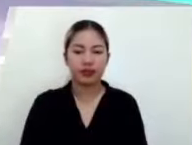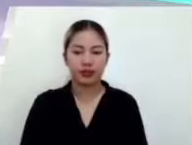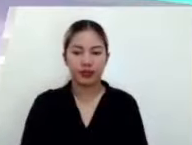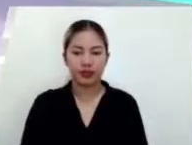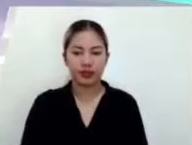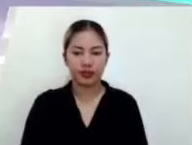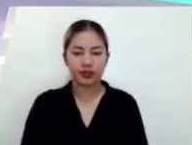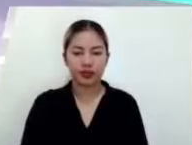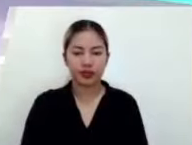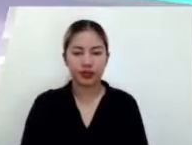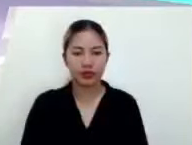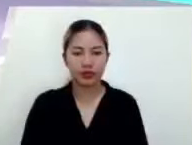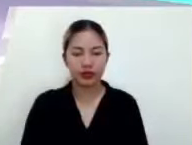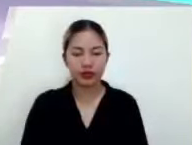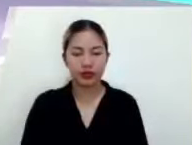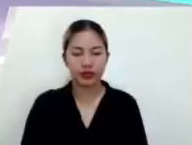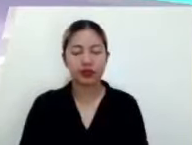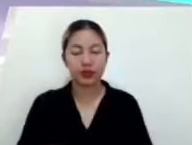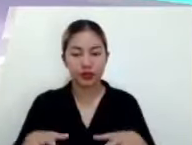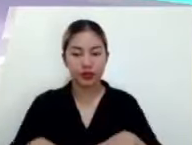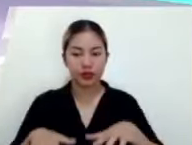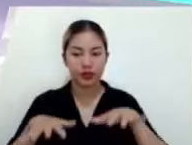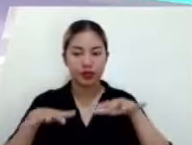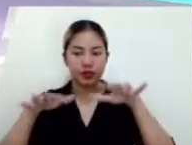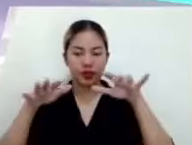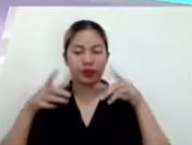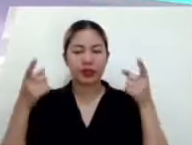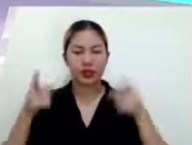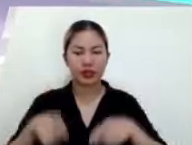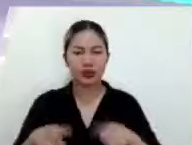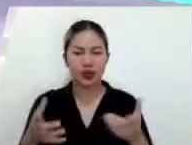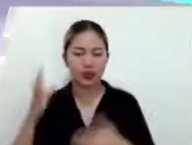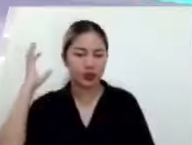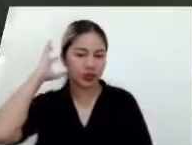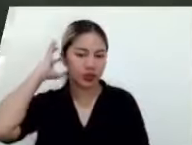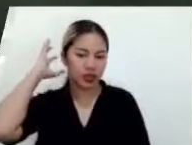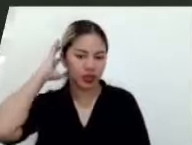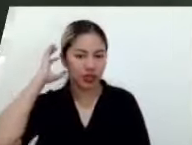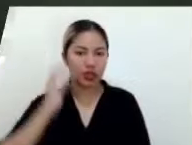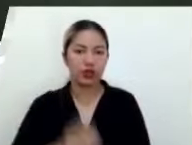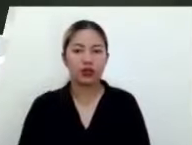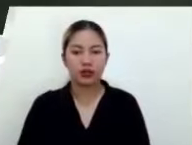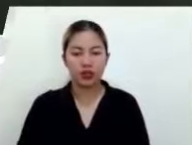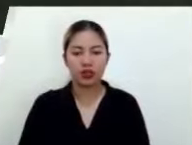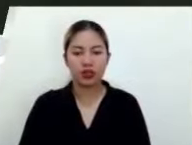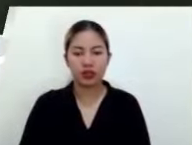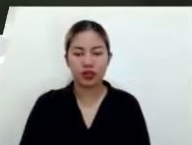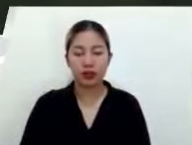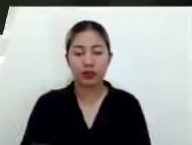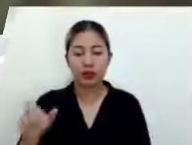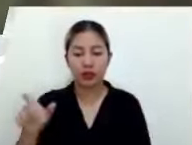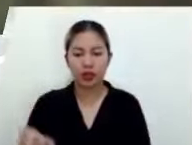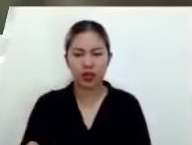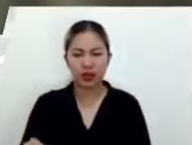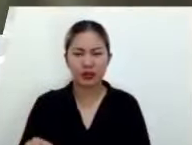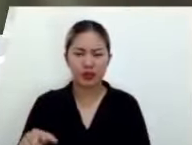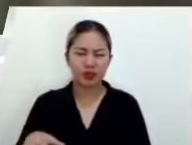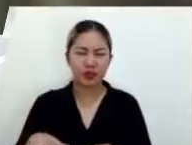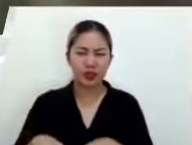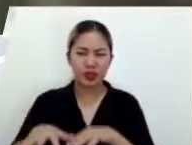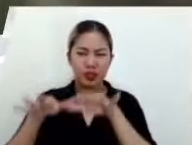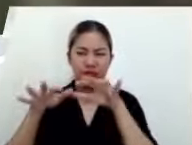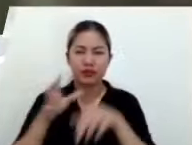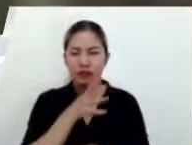Nagdulot ng pagbaha ang malakas na pag-ulan sa ilang bahagi ng Mindanao. Sampatuan, Maguindanao del Sur, nalubog sa baha ang ilang taniman ng palay at